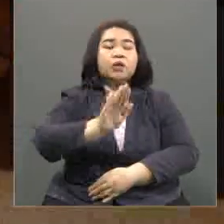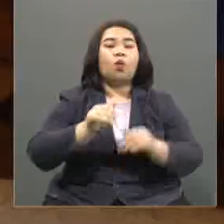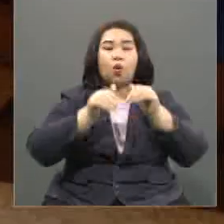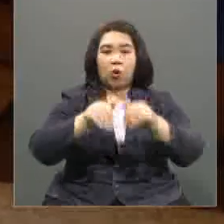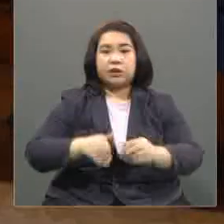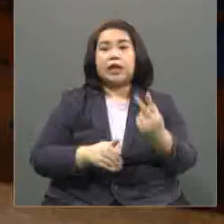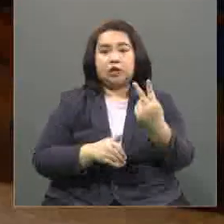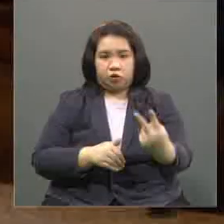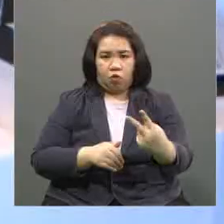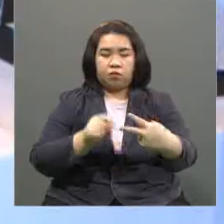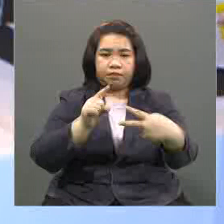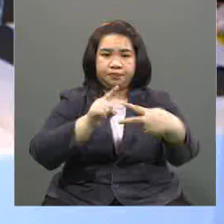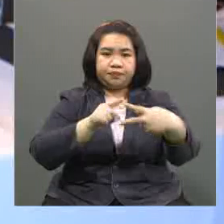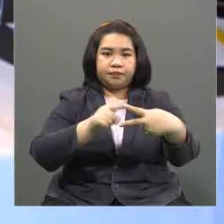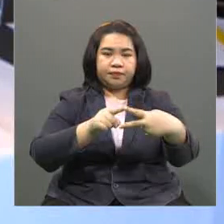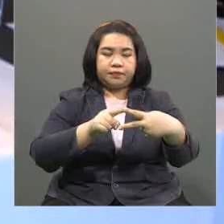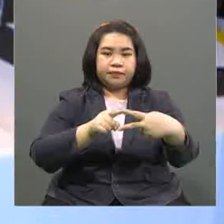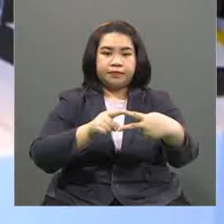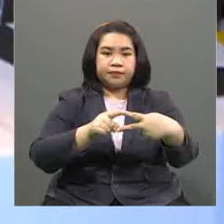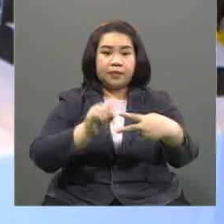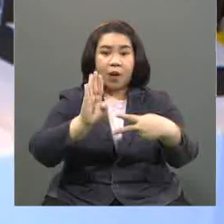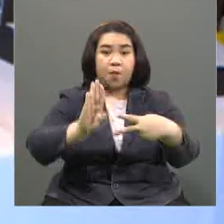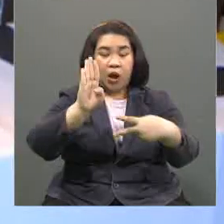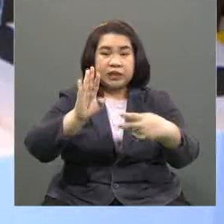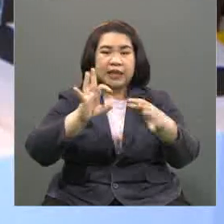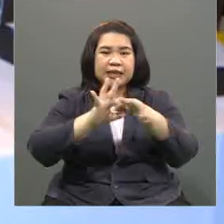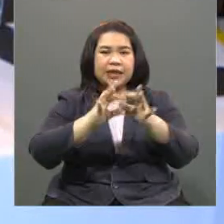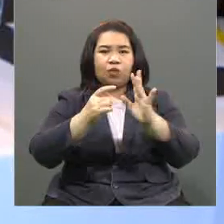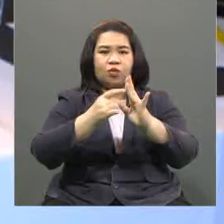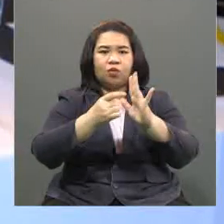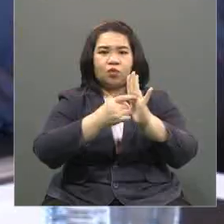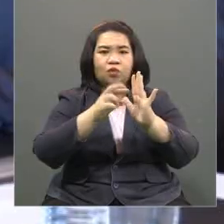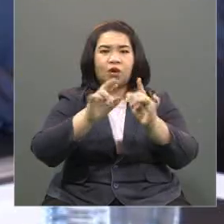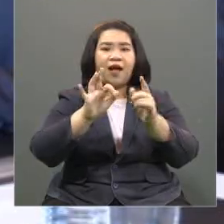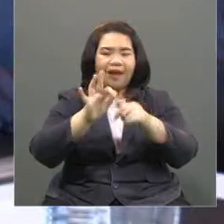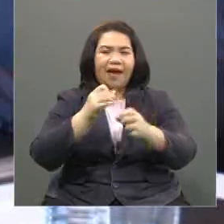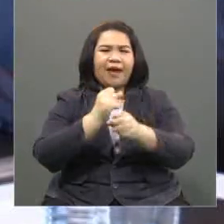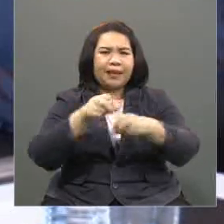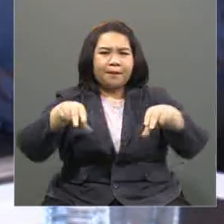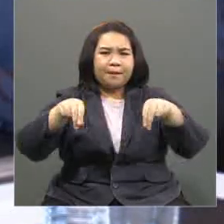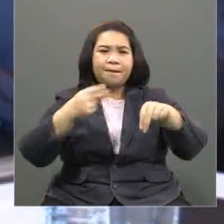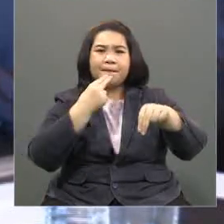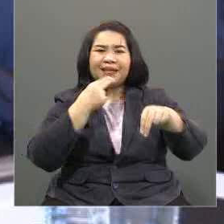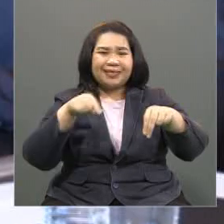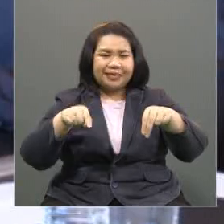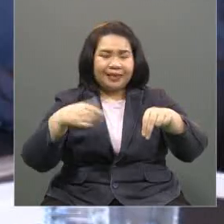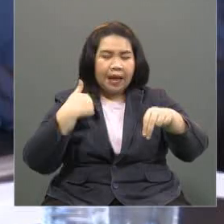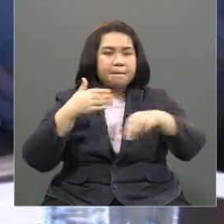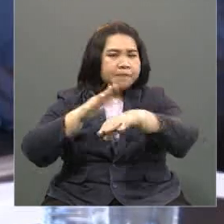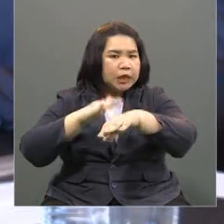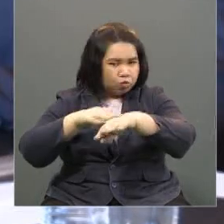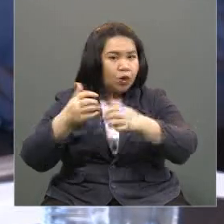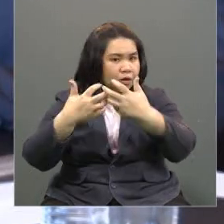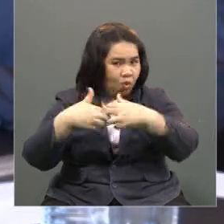ลียค่ะก็คือบริษัทFortescue บริษัทเหมืองแร่ที่ใช้อุตสาหกรรมการผลิตแบตเตอรี่เพื่อที่จะชักชวนมาลงทุนในประเทศไท